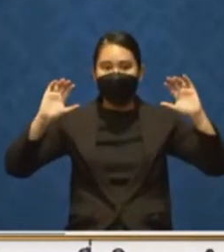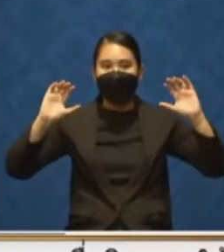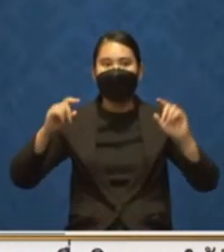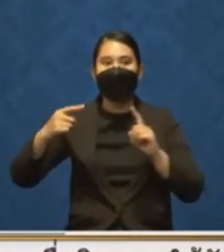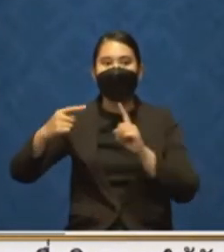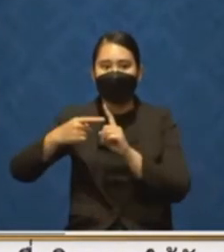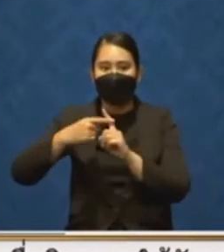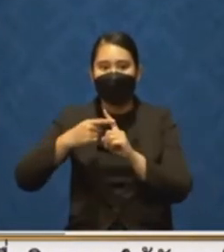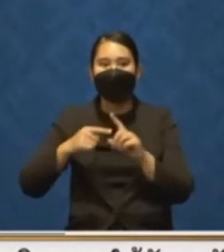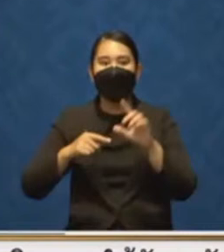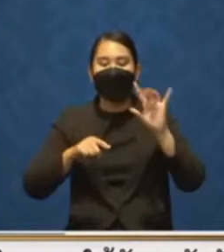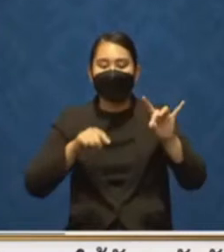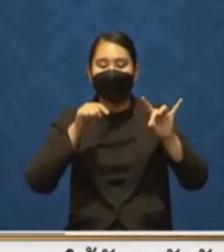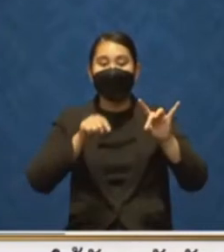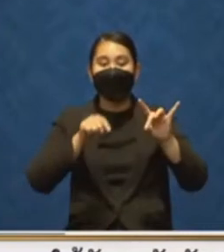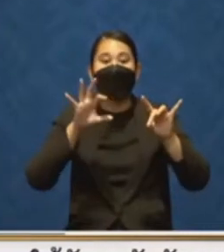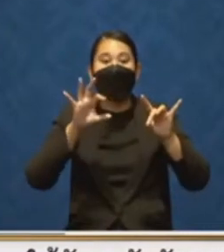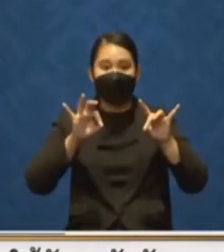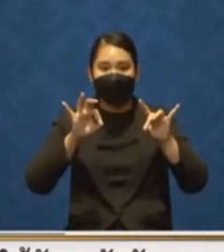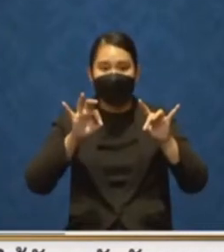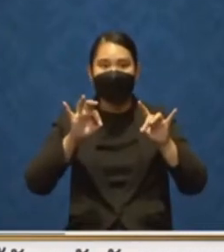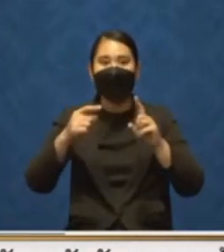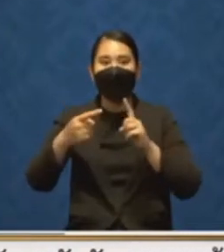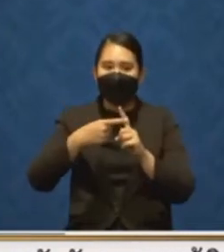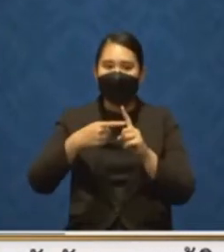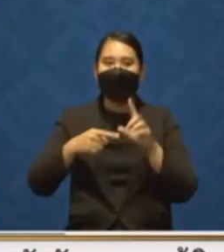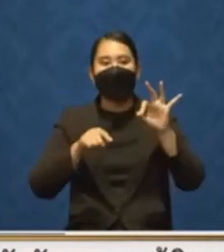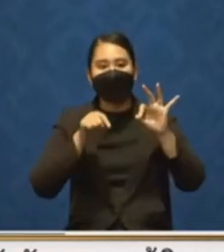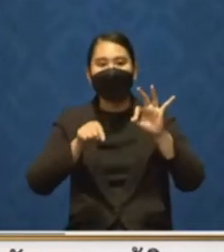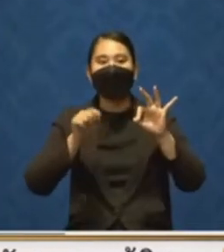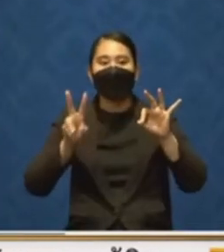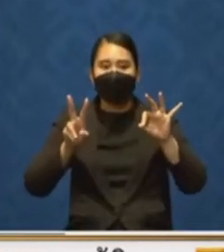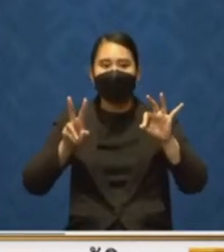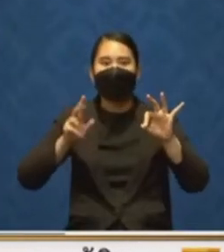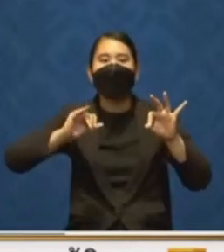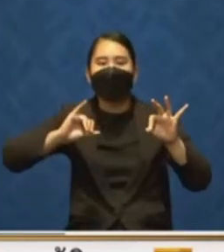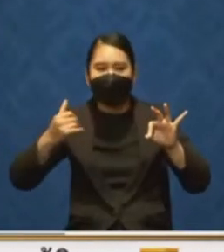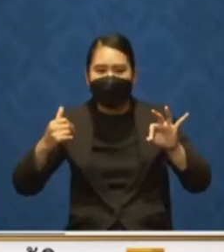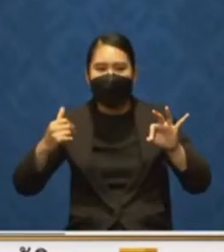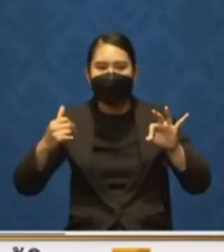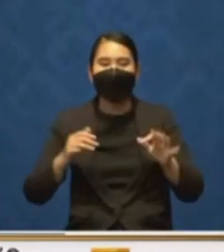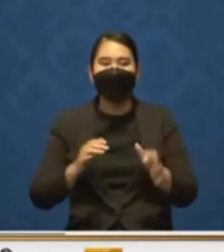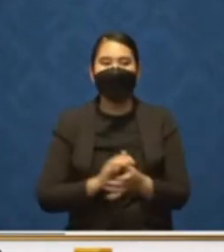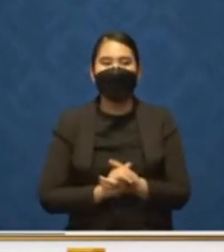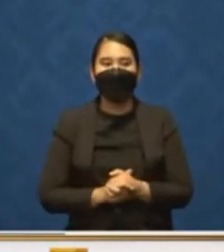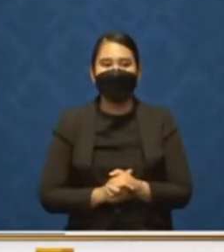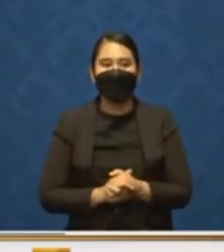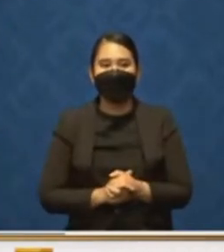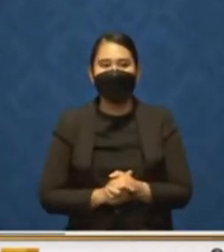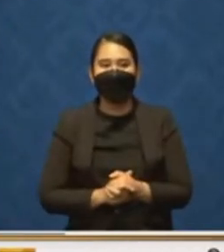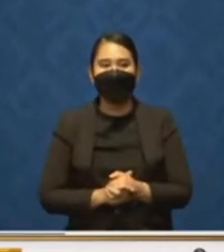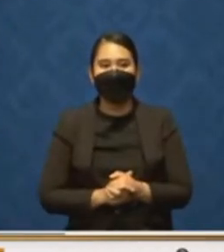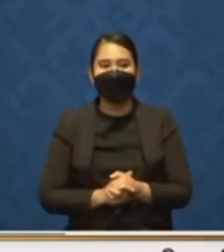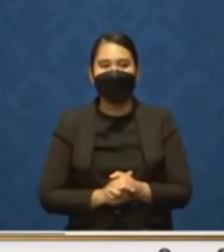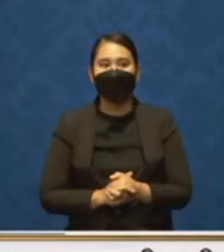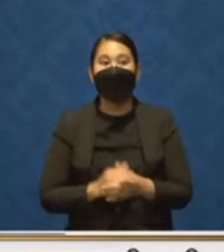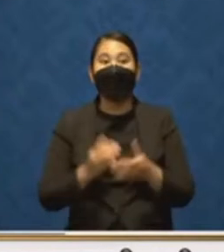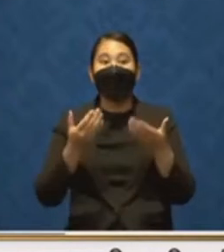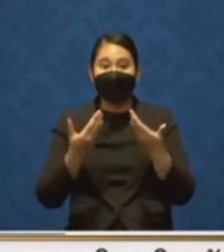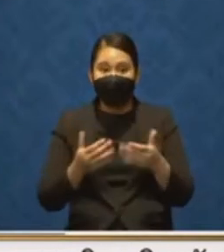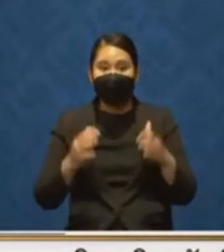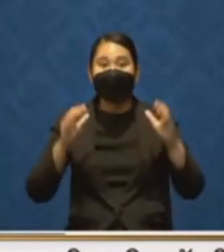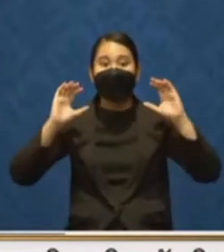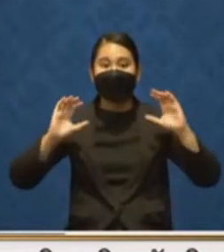8.99กับเงินเฟ้อบวก 9.2ครับมันช่วงเวลาขณะที่ในช่วงรัฐบาลนี้